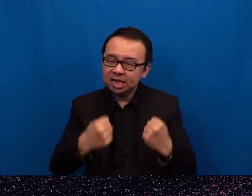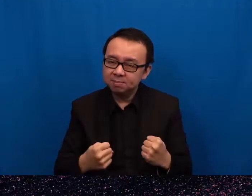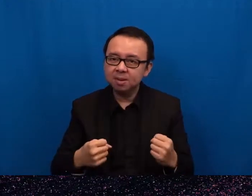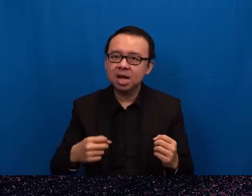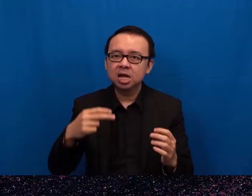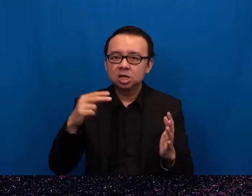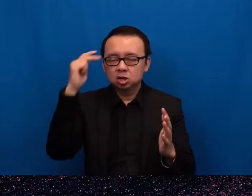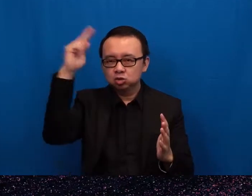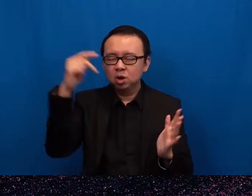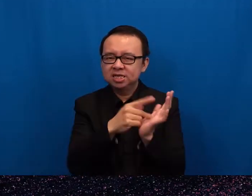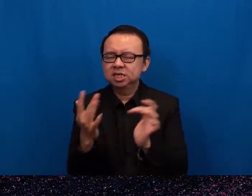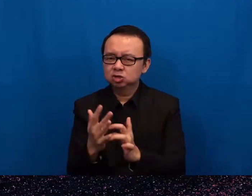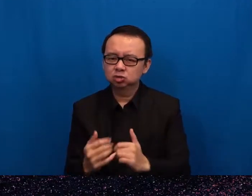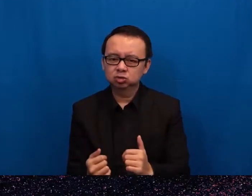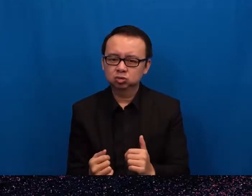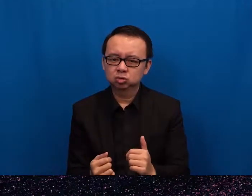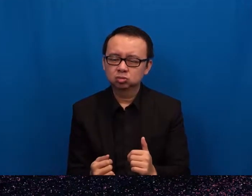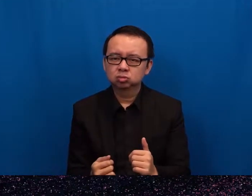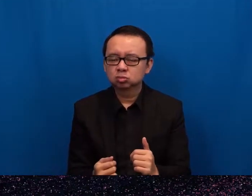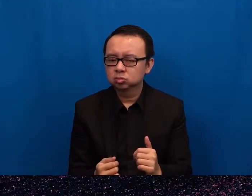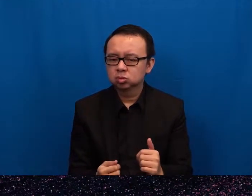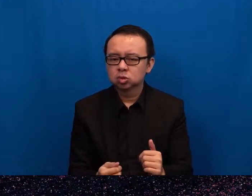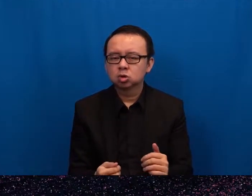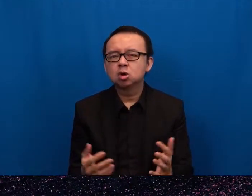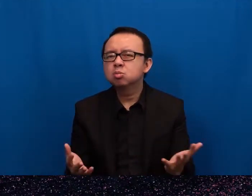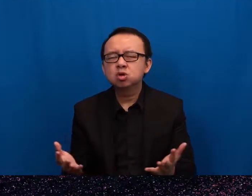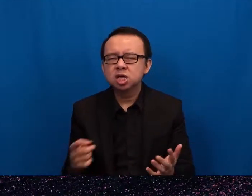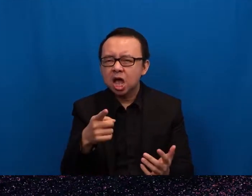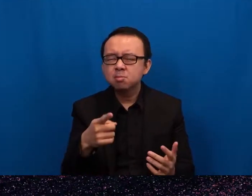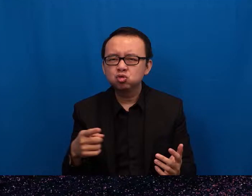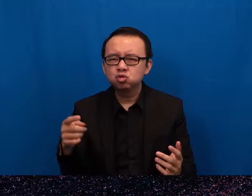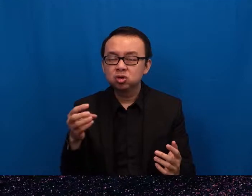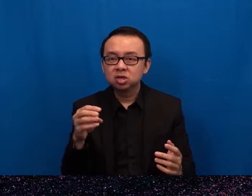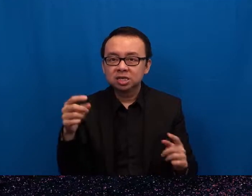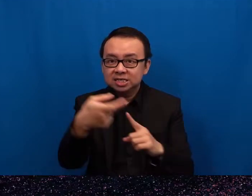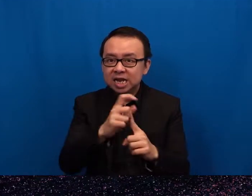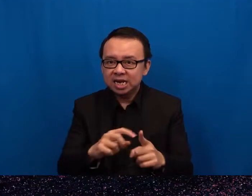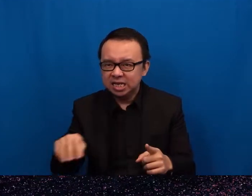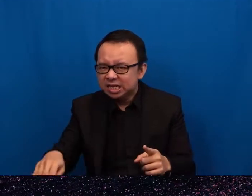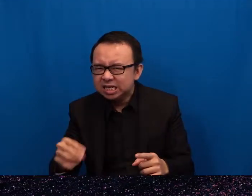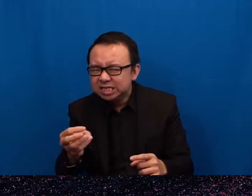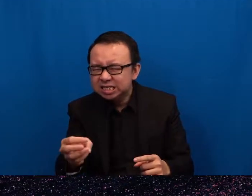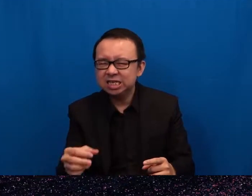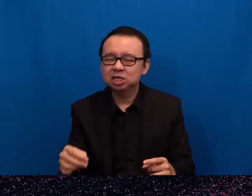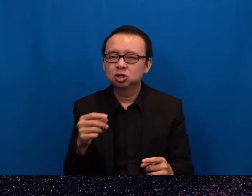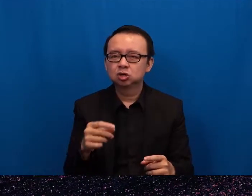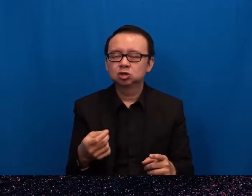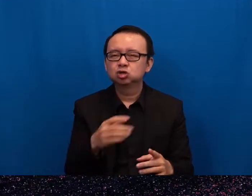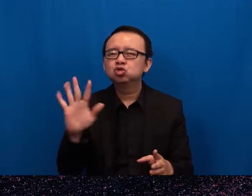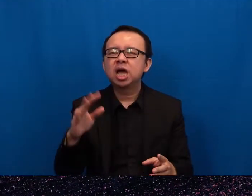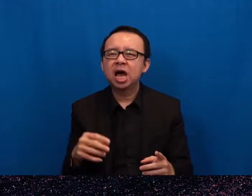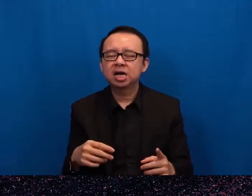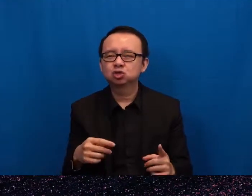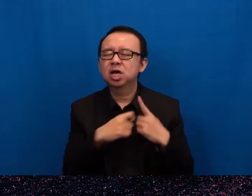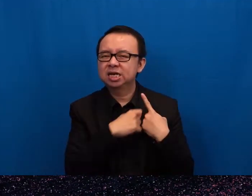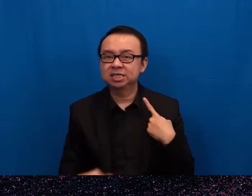bahkan sekalipun Kristen dari kecil, bukan berarti kalau Anda di garasi pasti Anda adalah mobil. Selama ini Anda tidak pernah mengambil